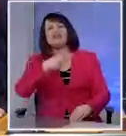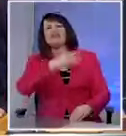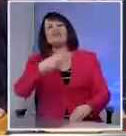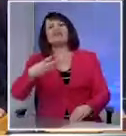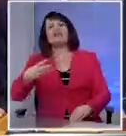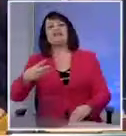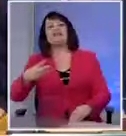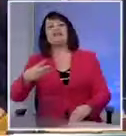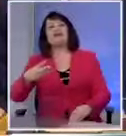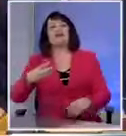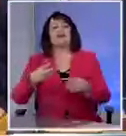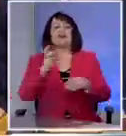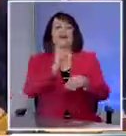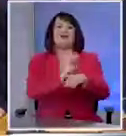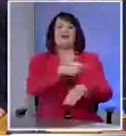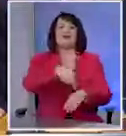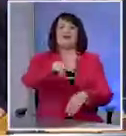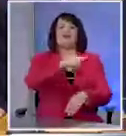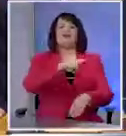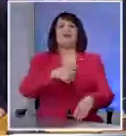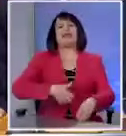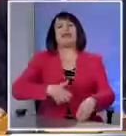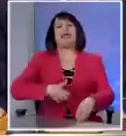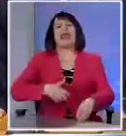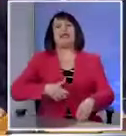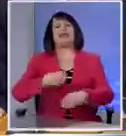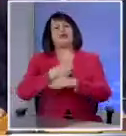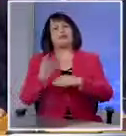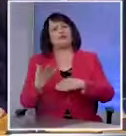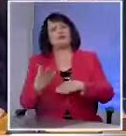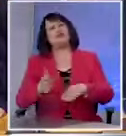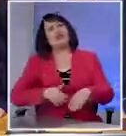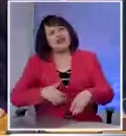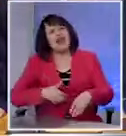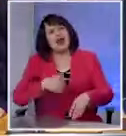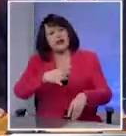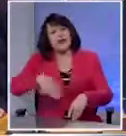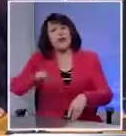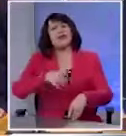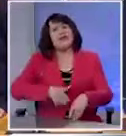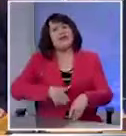γελάνε οι υπόλοιποι, μηδέ του Πασόκ εξαιρουμένου.